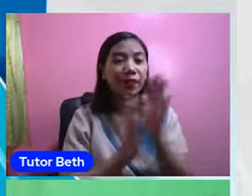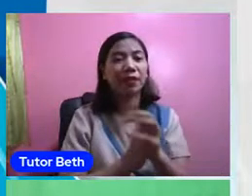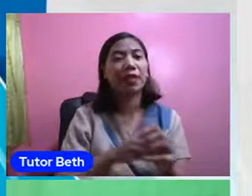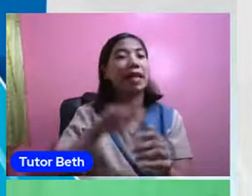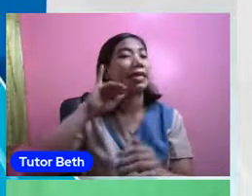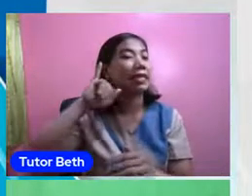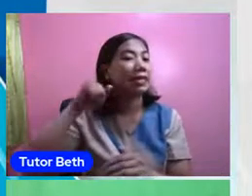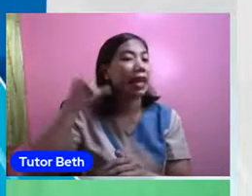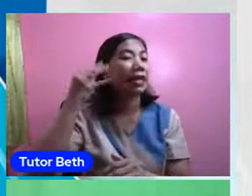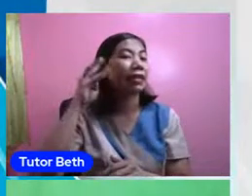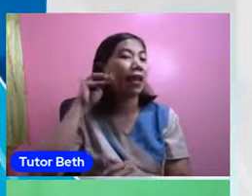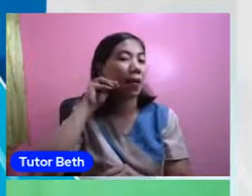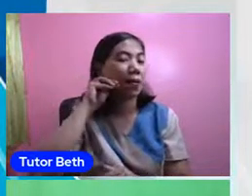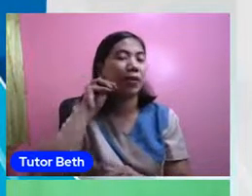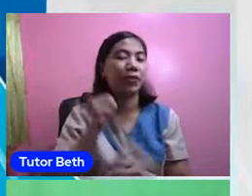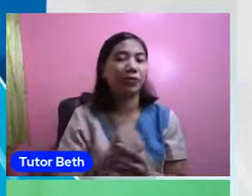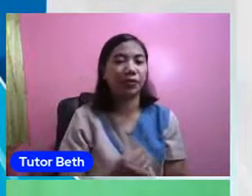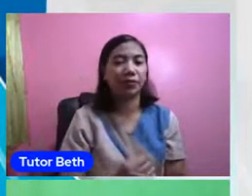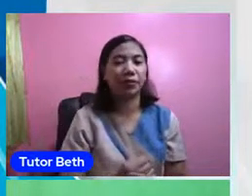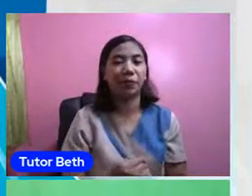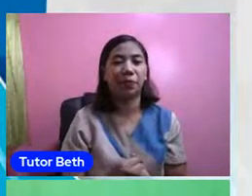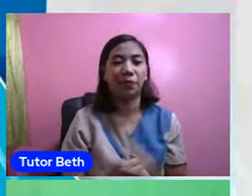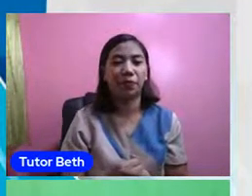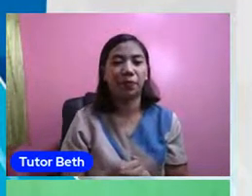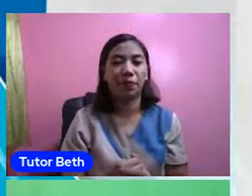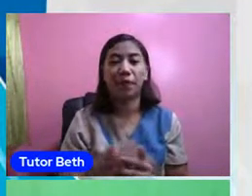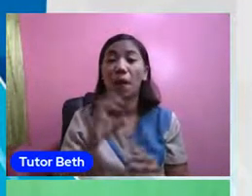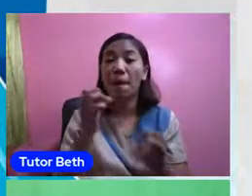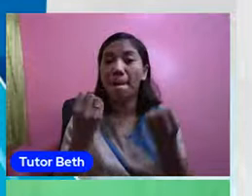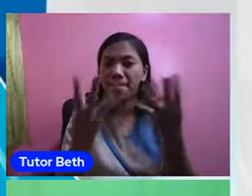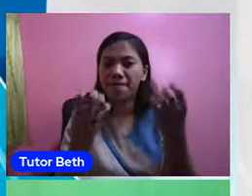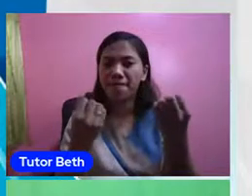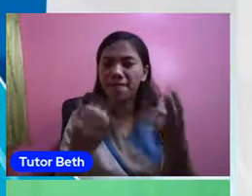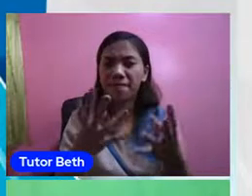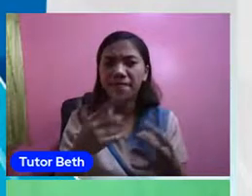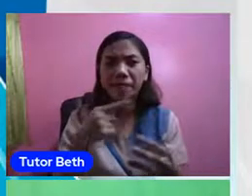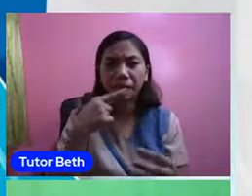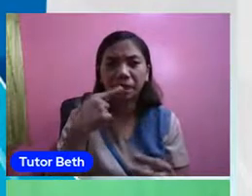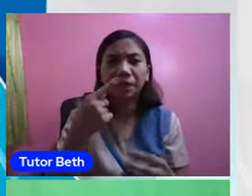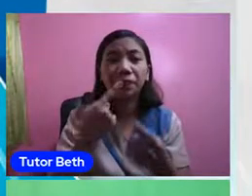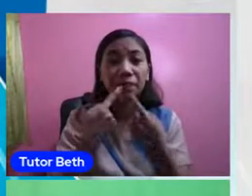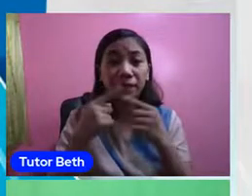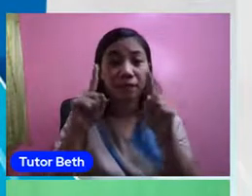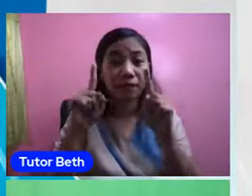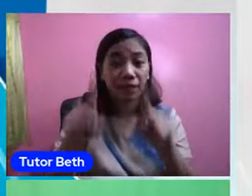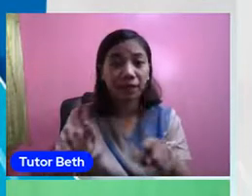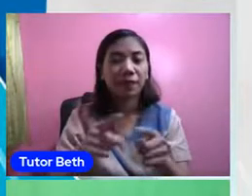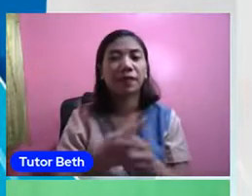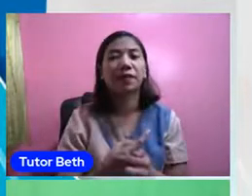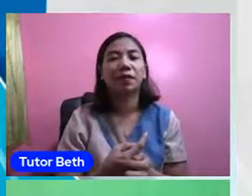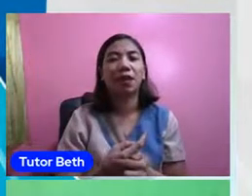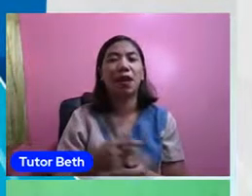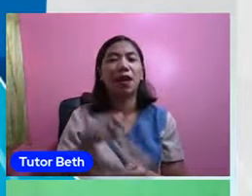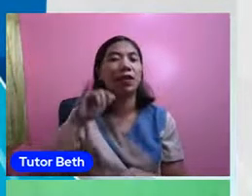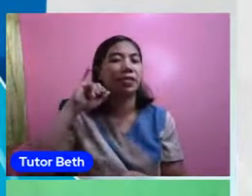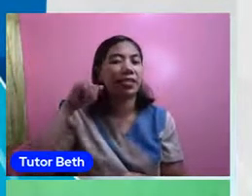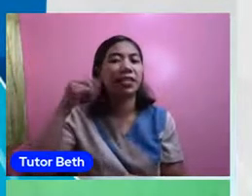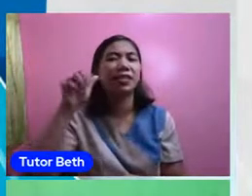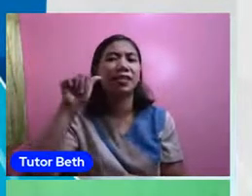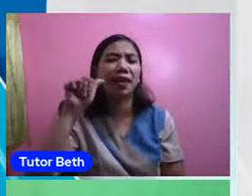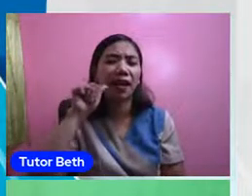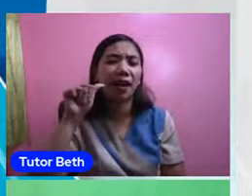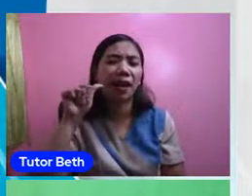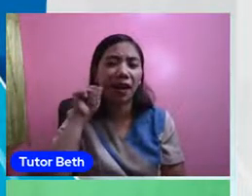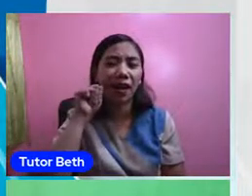tayo sa number 3. Okay. Marami ng sumagot. Sabi ni Justine. Sabi ni Anne. Sabi ni Alisor.